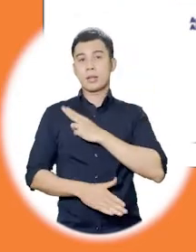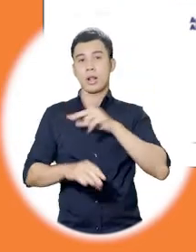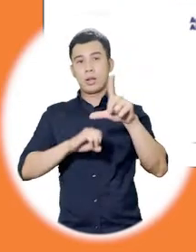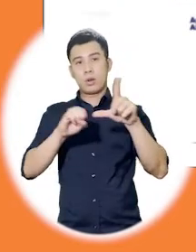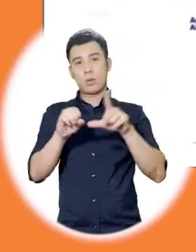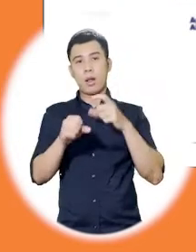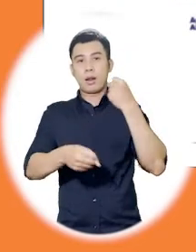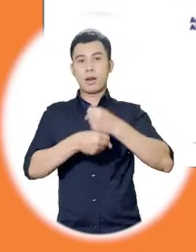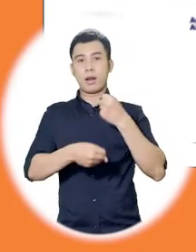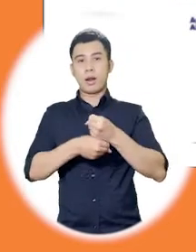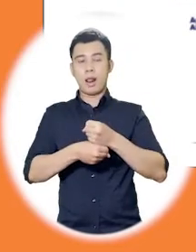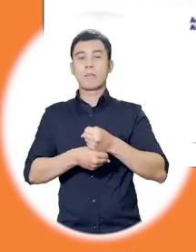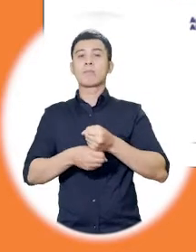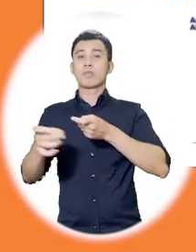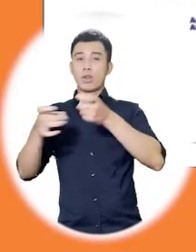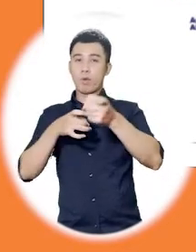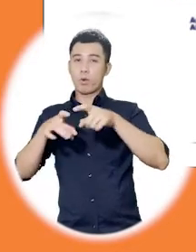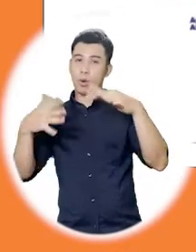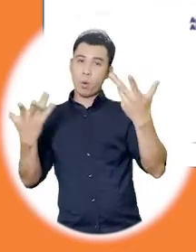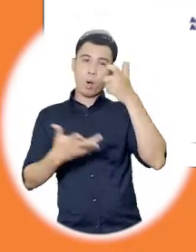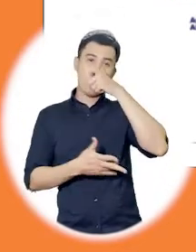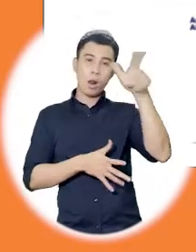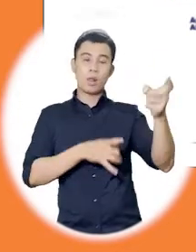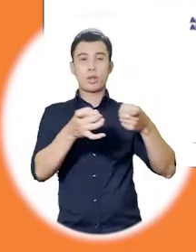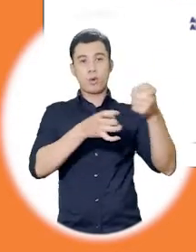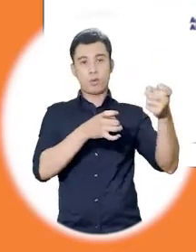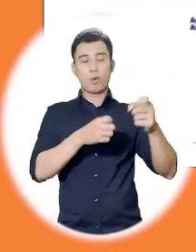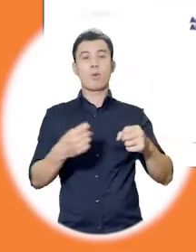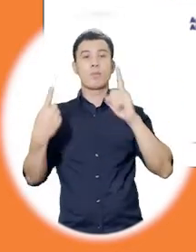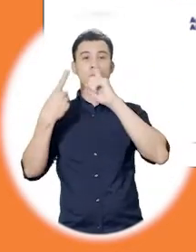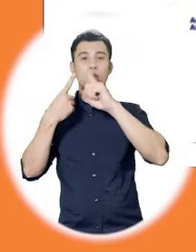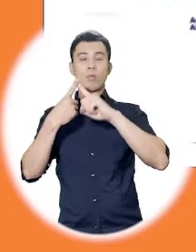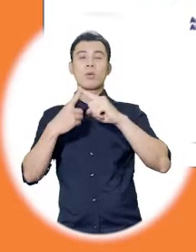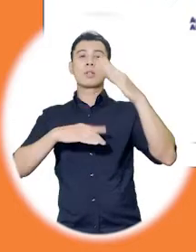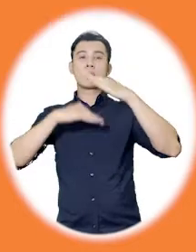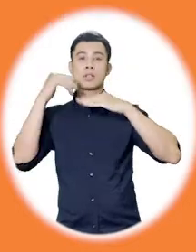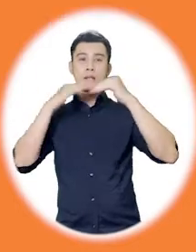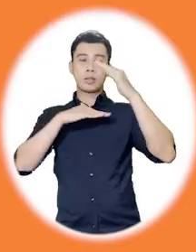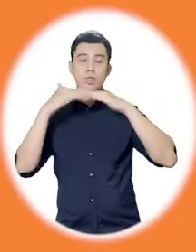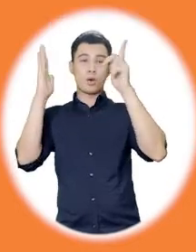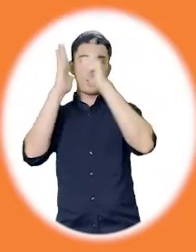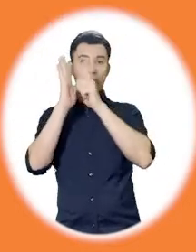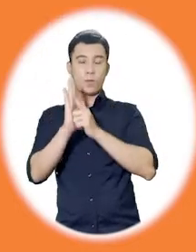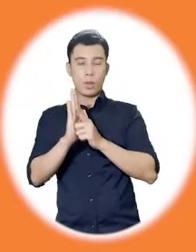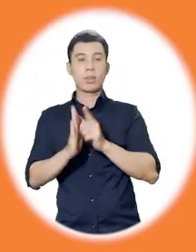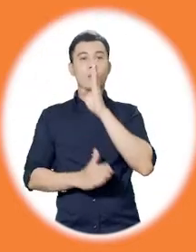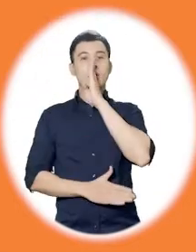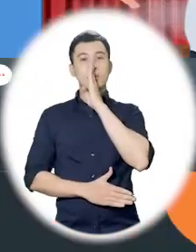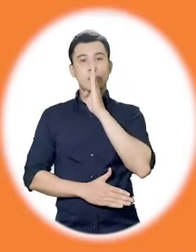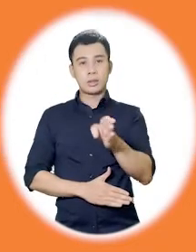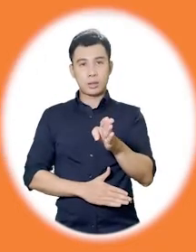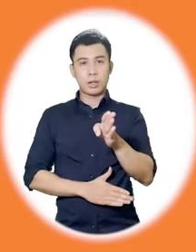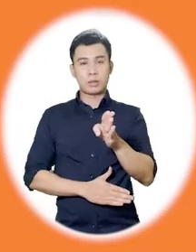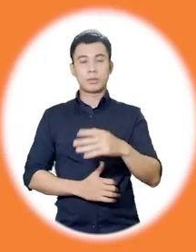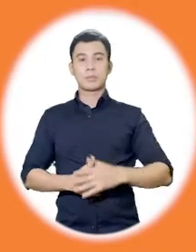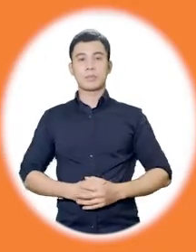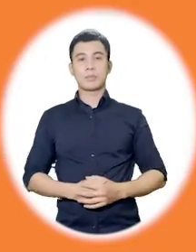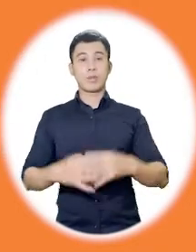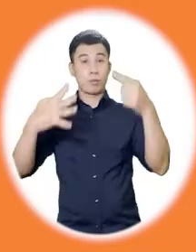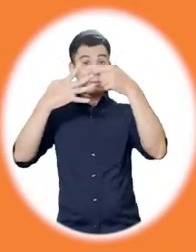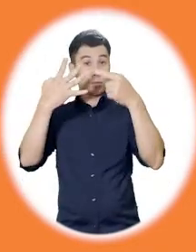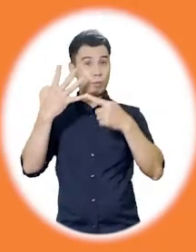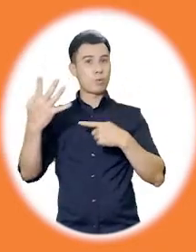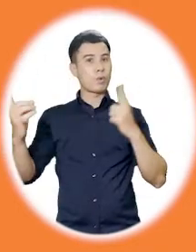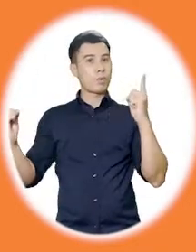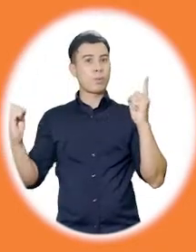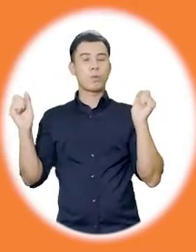hiện nhằm hỗ trợ các tổ chức và cá nhân liên quan trong việc thực hành điều phối và quản trị điều phối. 1. Xây dựng luật và chính sách một cách thực